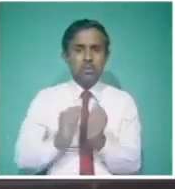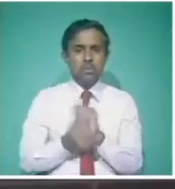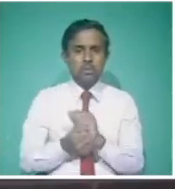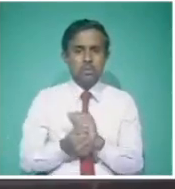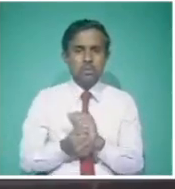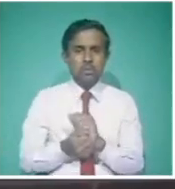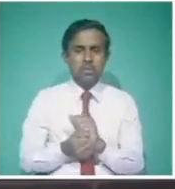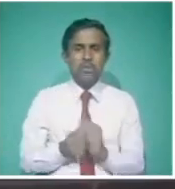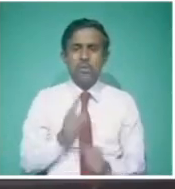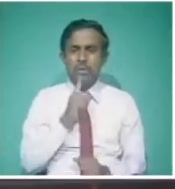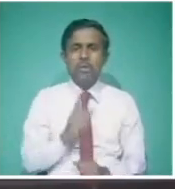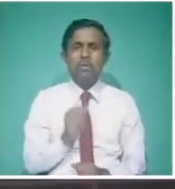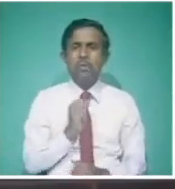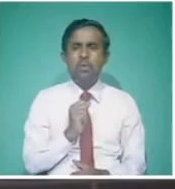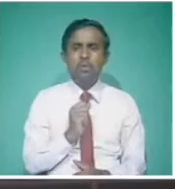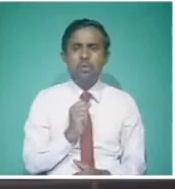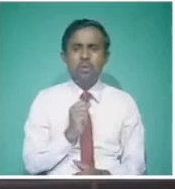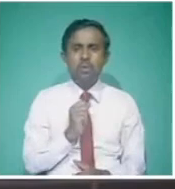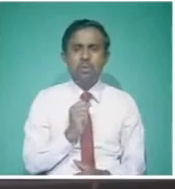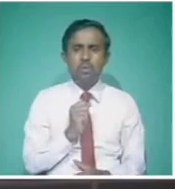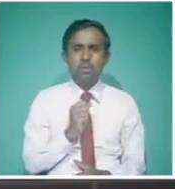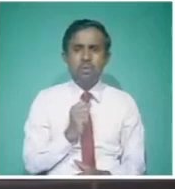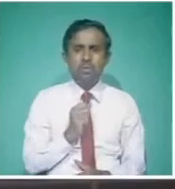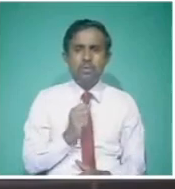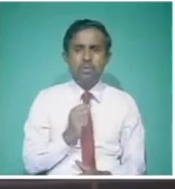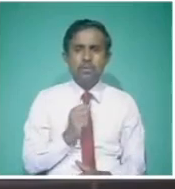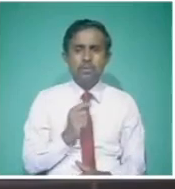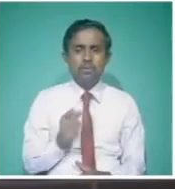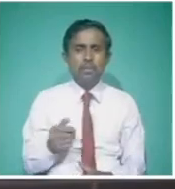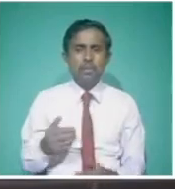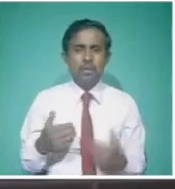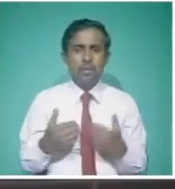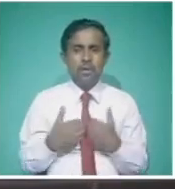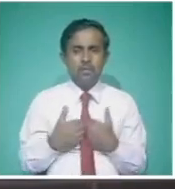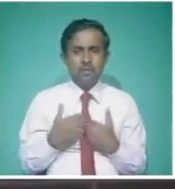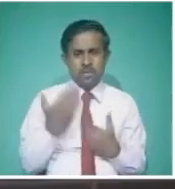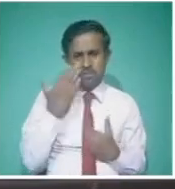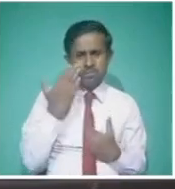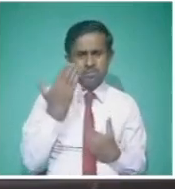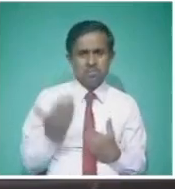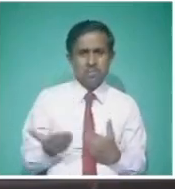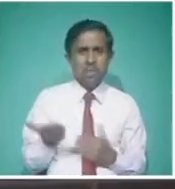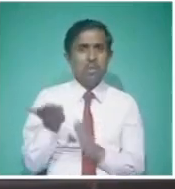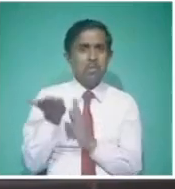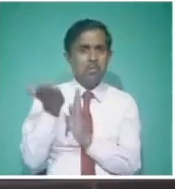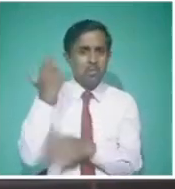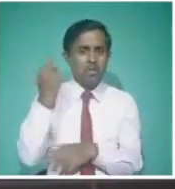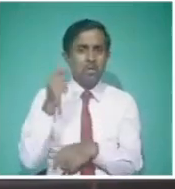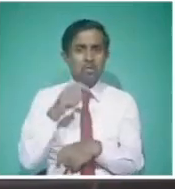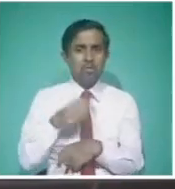ප්‍රතිව්‍යුහගත කරනවා කියන එකේ තේරුම මොකද්ද? මෙතනදී ඊටාම අපිට පේන්නේ පෞගේ කාලේ